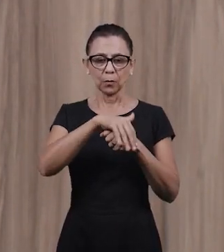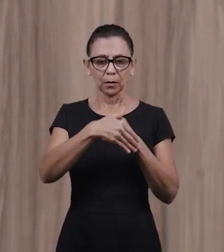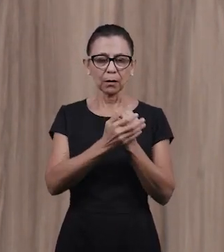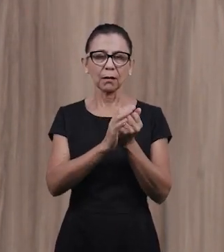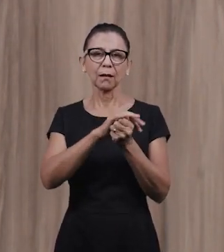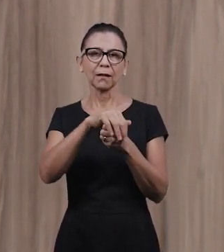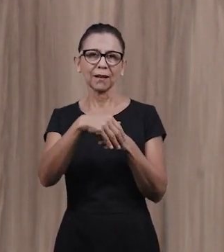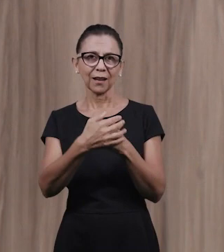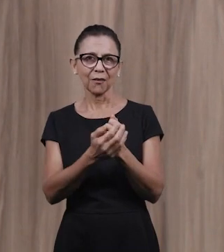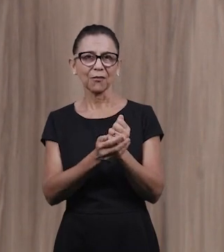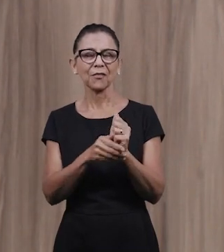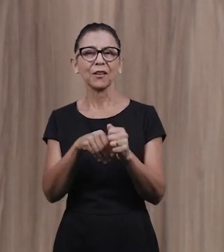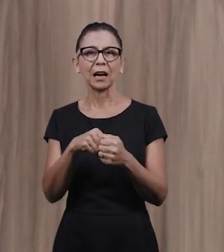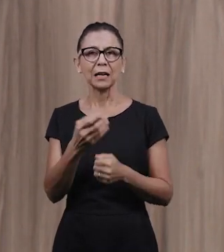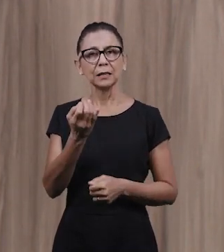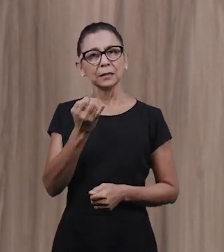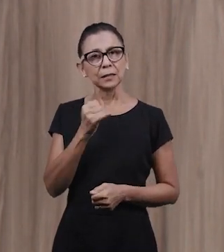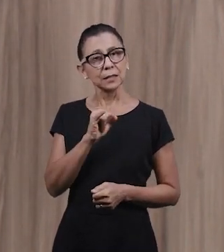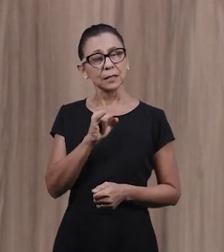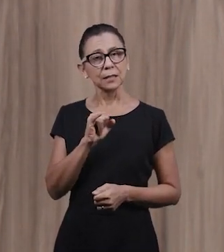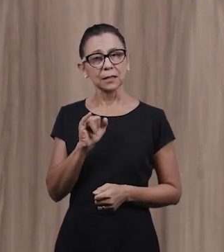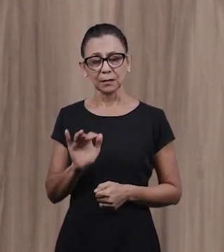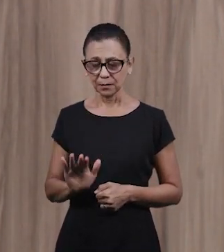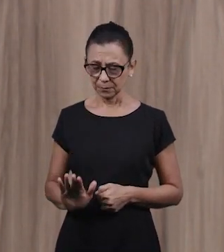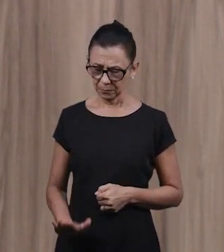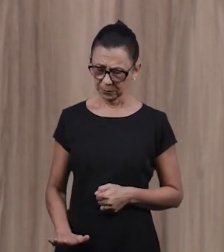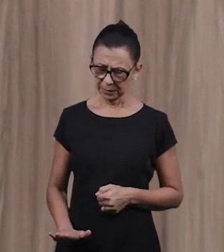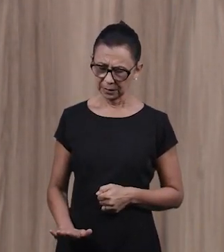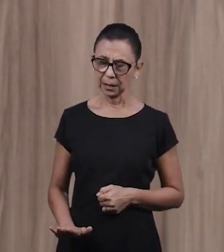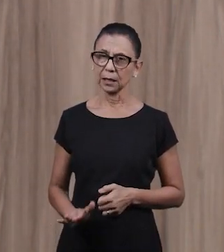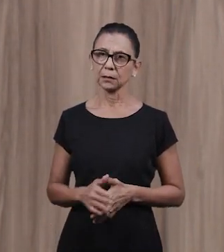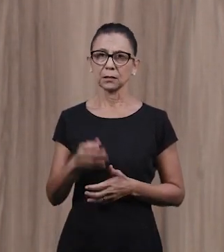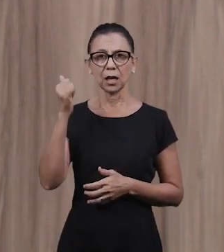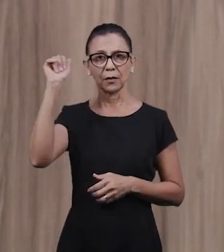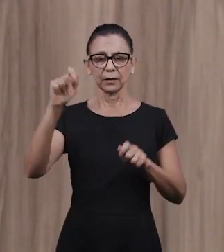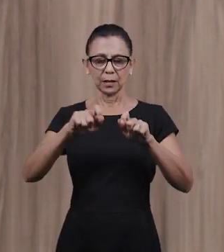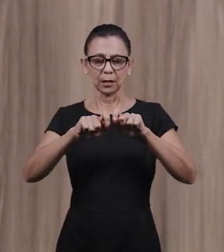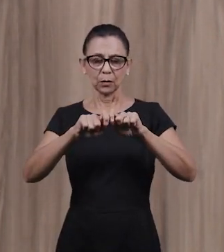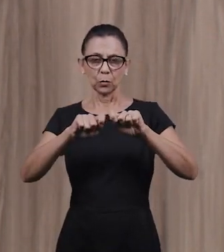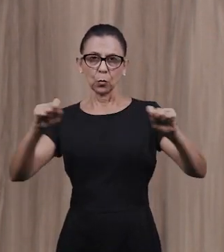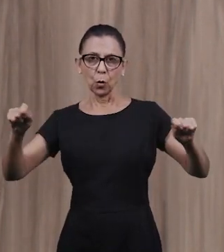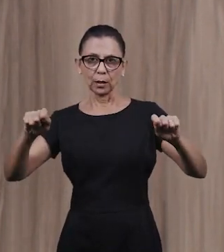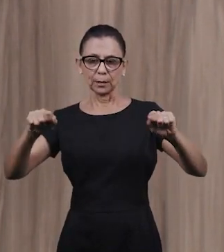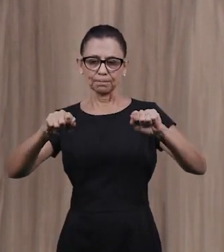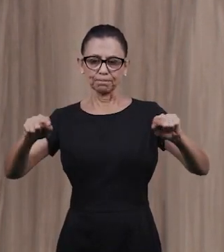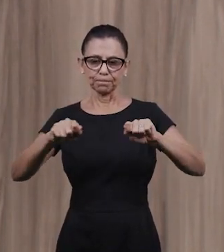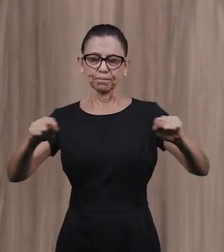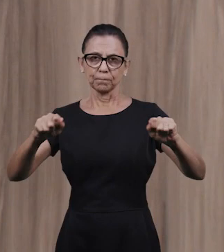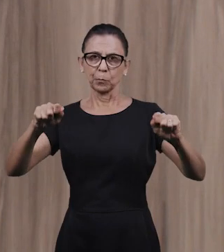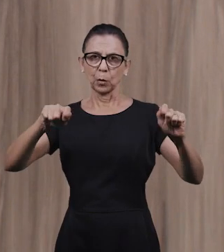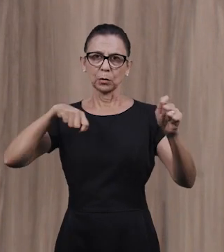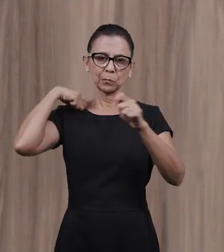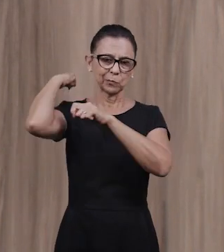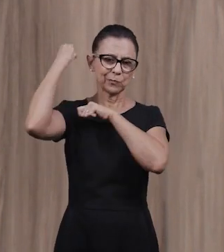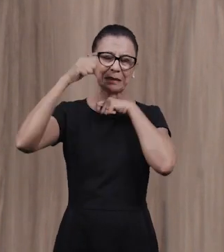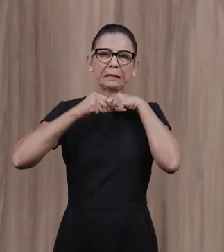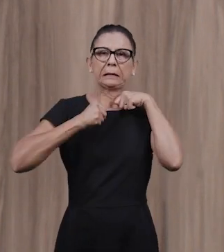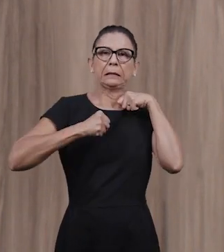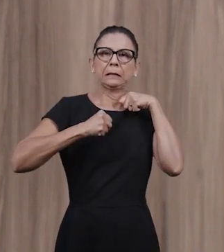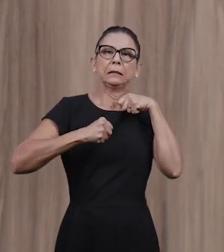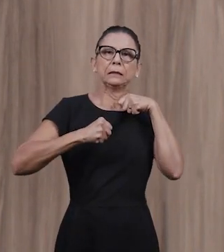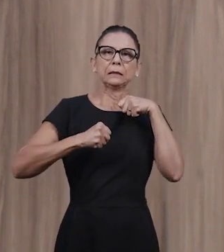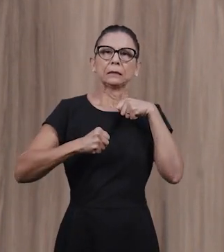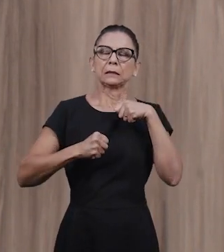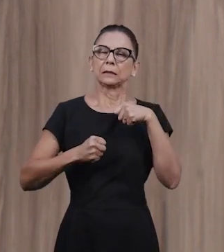laver. Et si l'enfant est petit, les cordes et cordons doivent être évités parce que ça peut